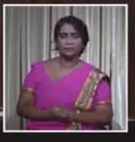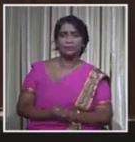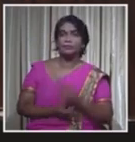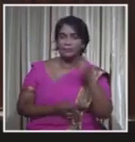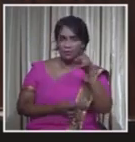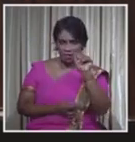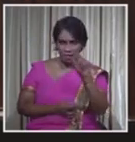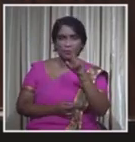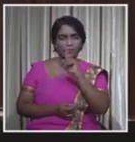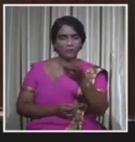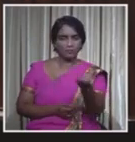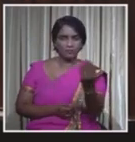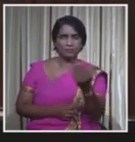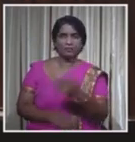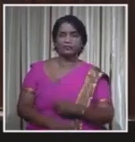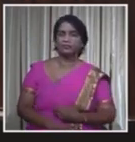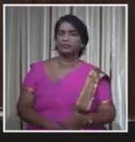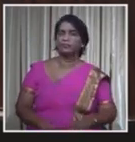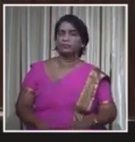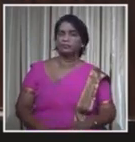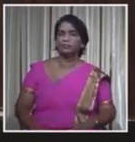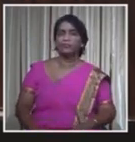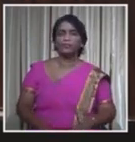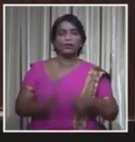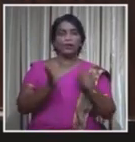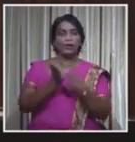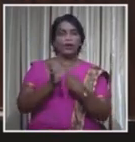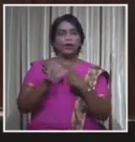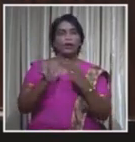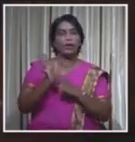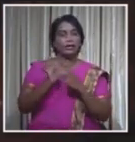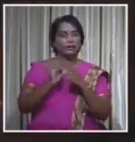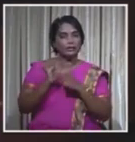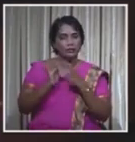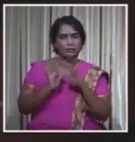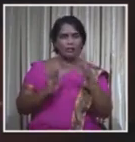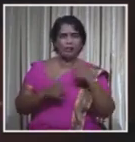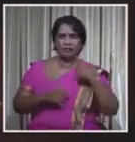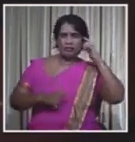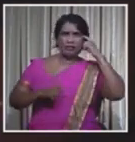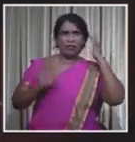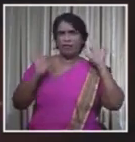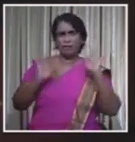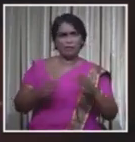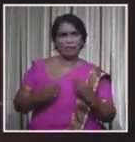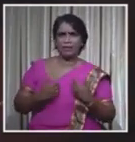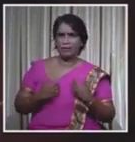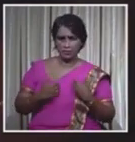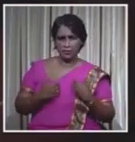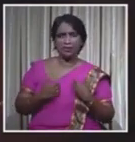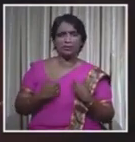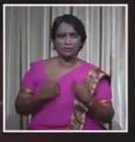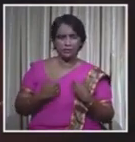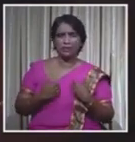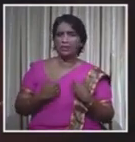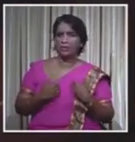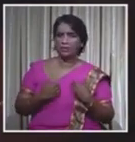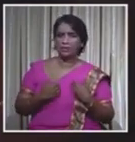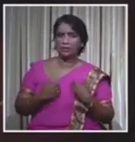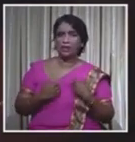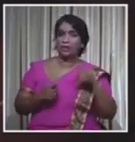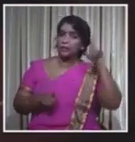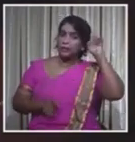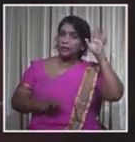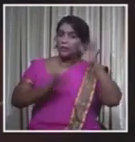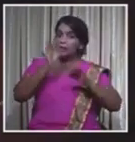ඔව්තුමාගේ නම කිව්වනේ. ආ, ඔබතුමා භාජිත් මද්දුම් බණ්ඩාර. මම හිතන්නේ මට කලබල වෙන්න දෙයක් නැහැ. මේ කිරි දෙන්නු